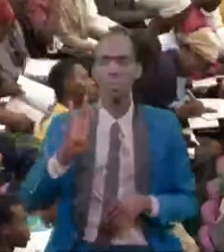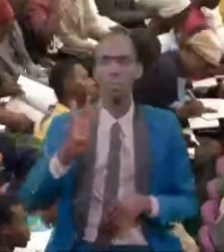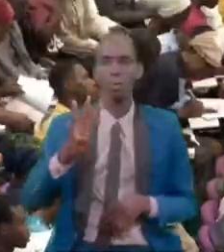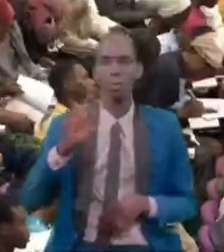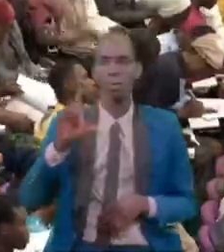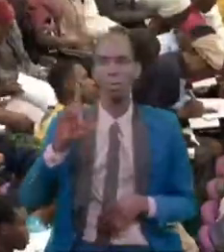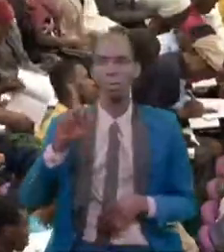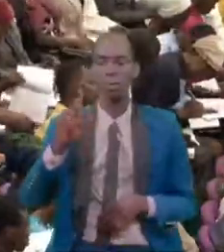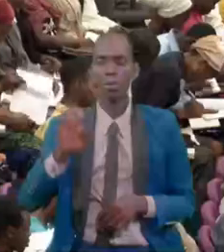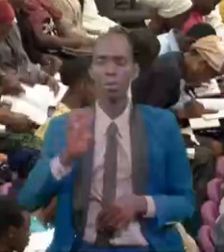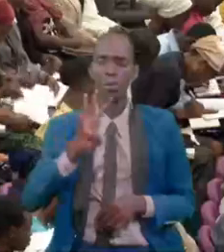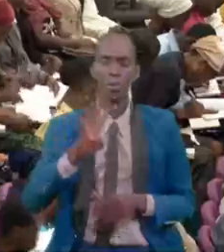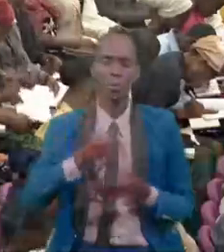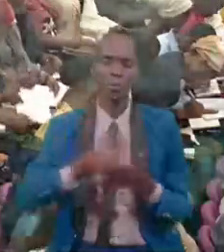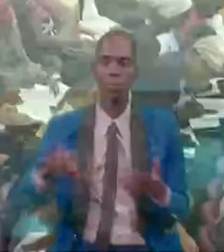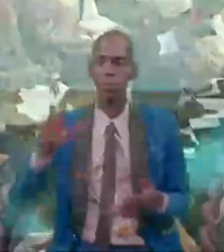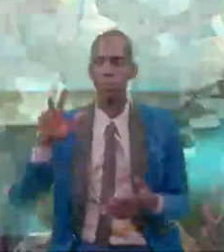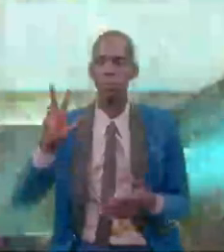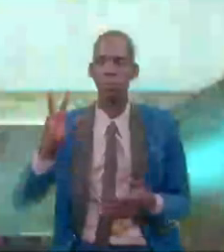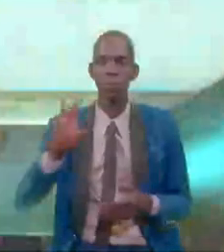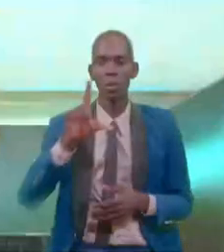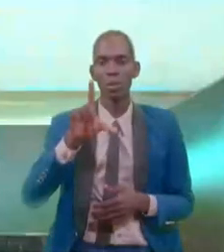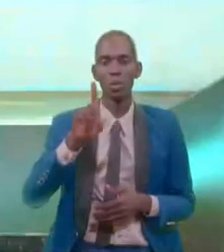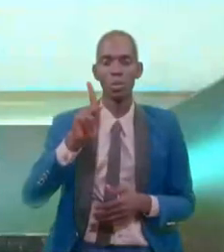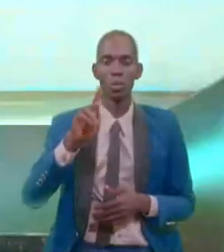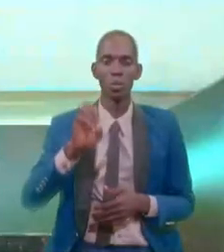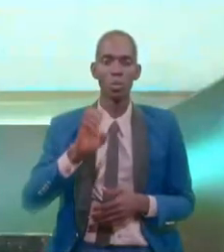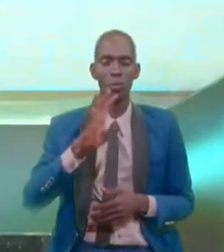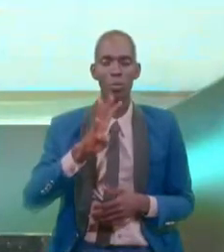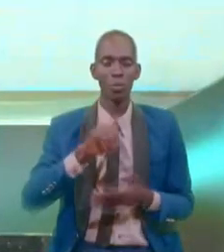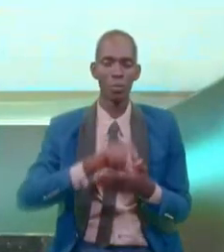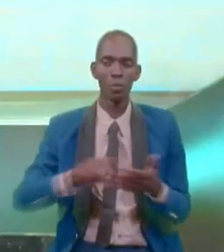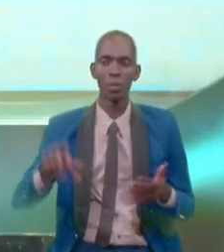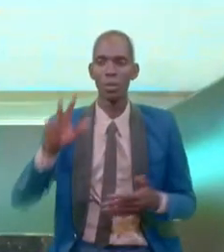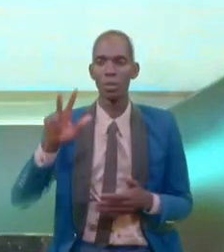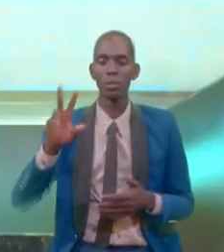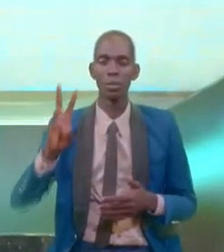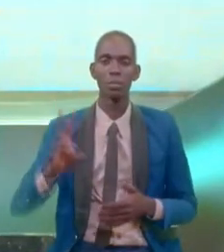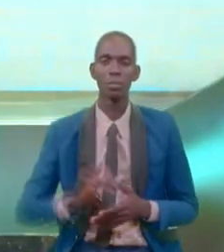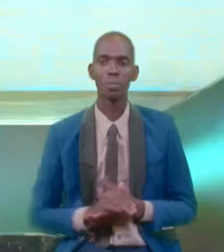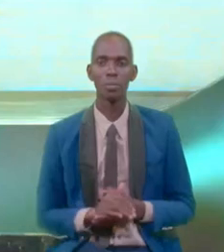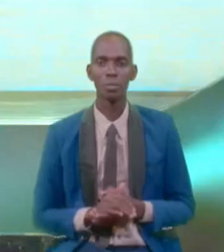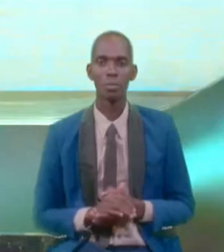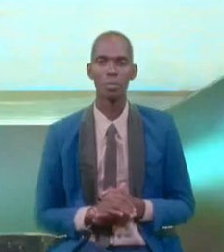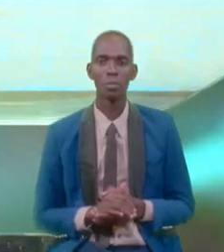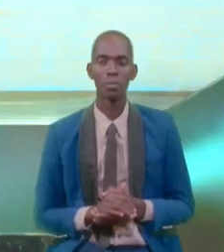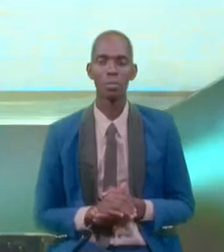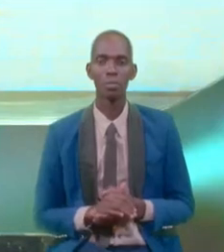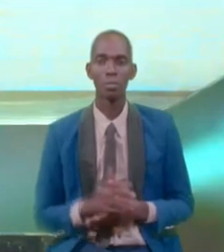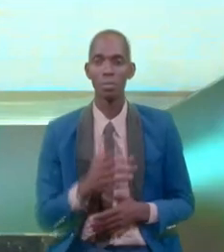Luc chapitre 4. Luc 4. Verset